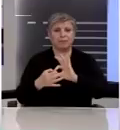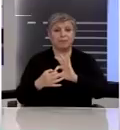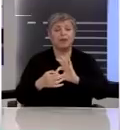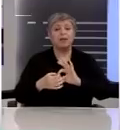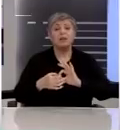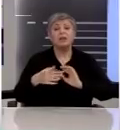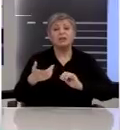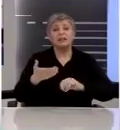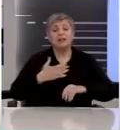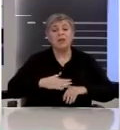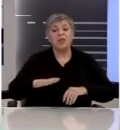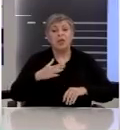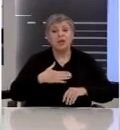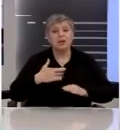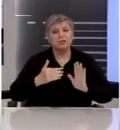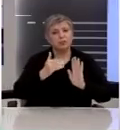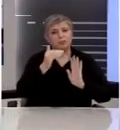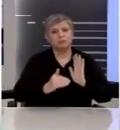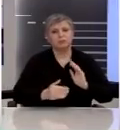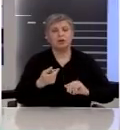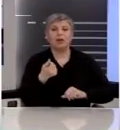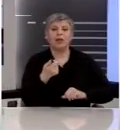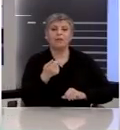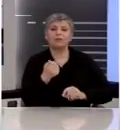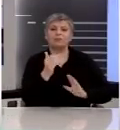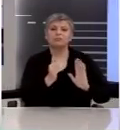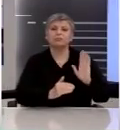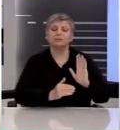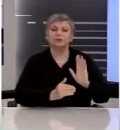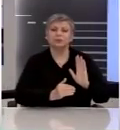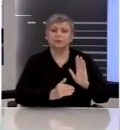τίμημα την αγορά του υλικού.